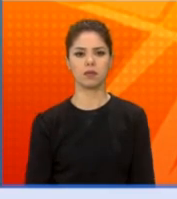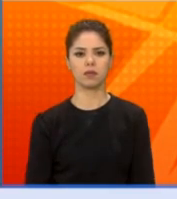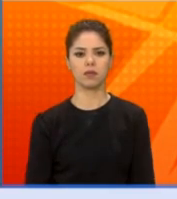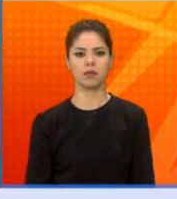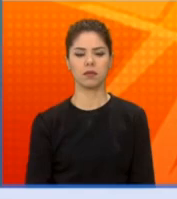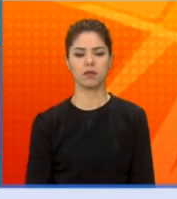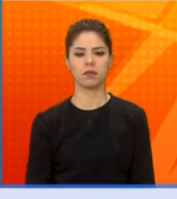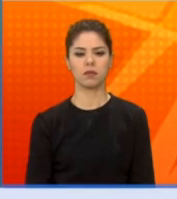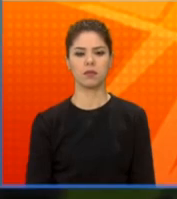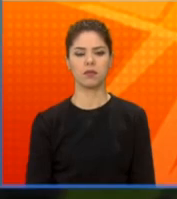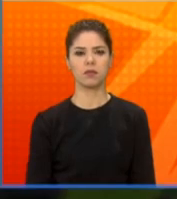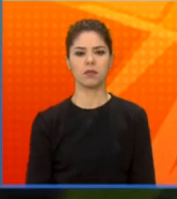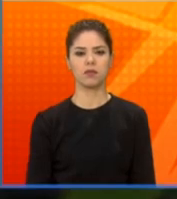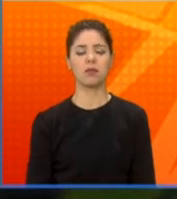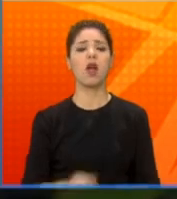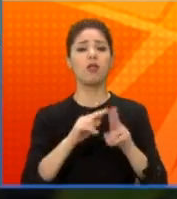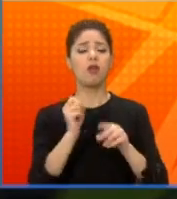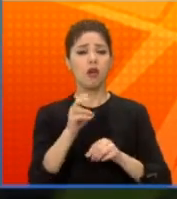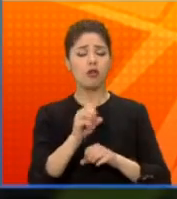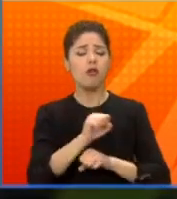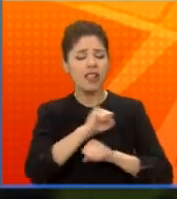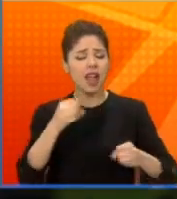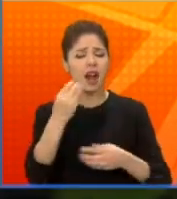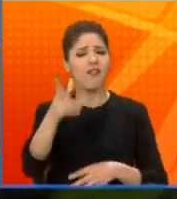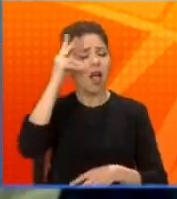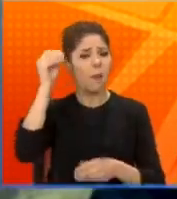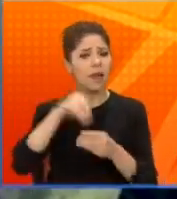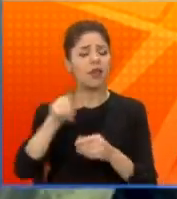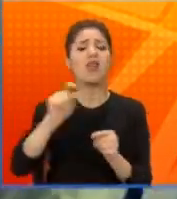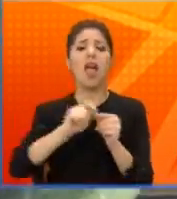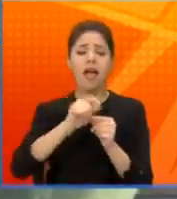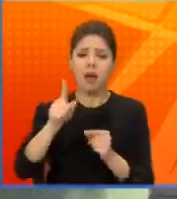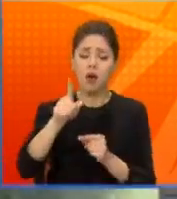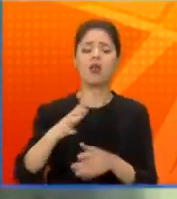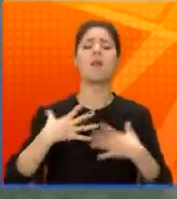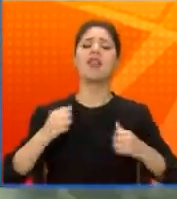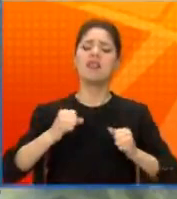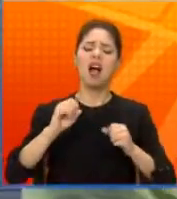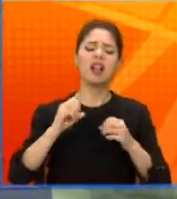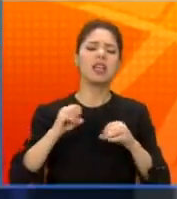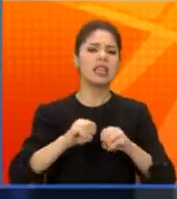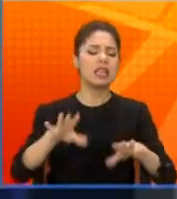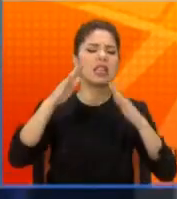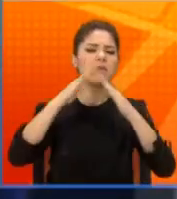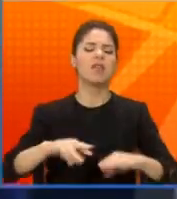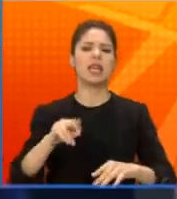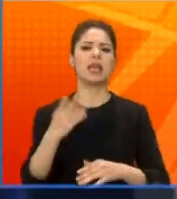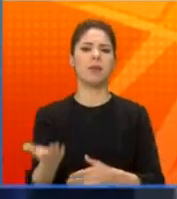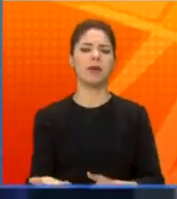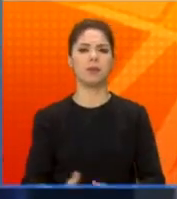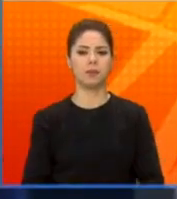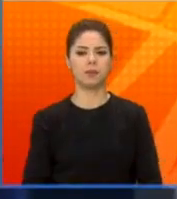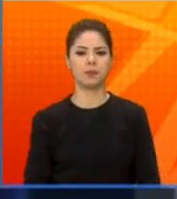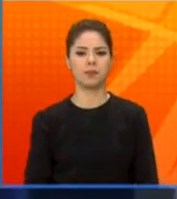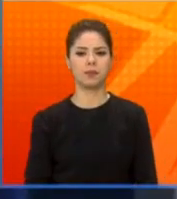$8 trillion with a T. Dollars. Koronavirüsün vurduğu Amerika'da ekonominin yanı sıra sağlık sistemi de çökmek üzere. We cannot outsource